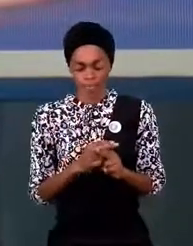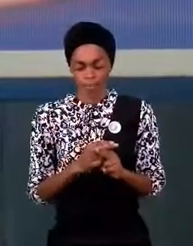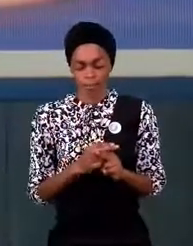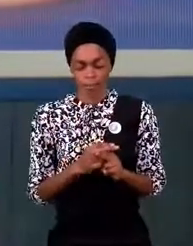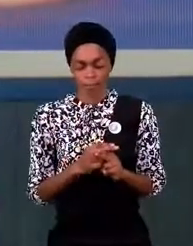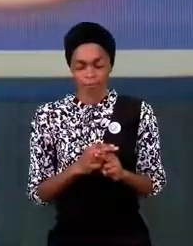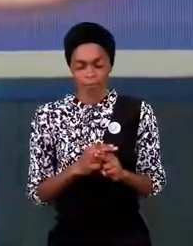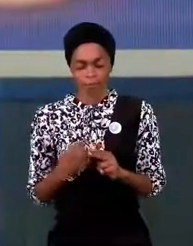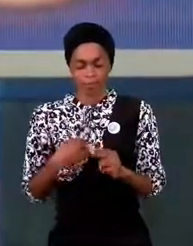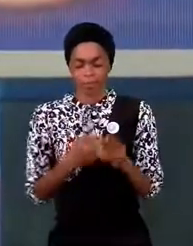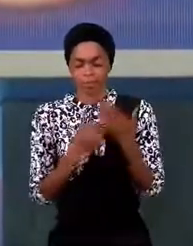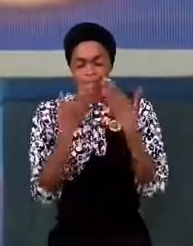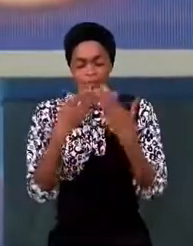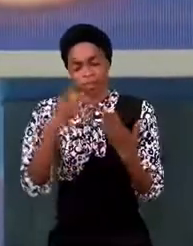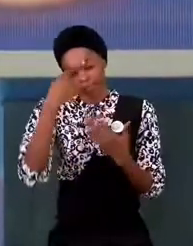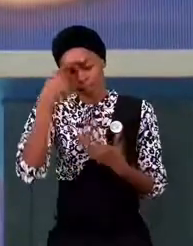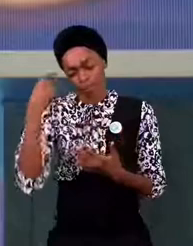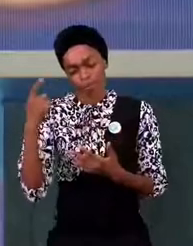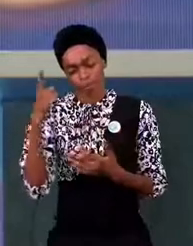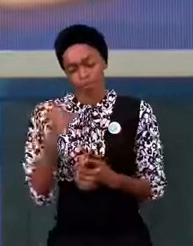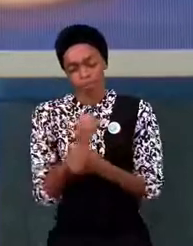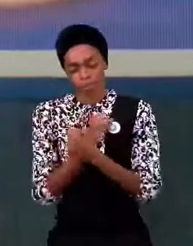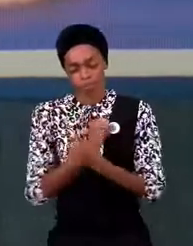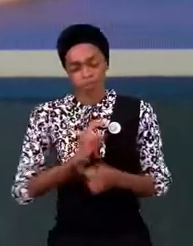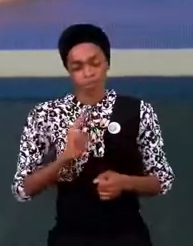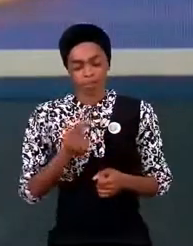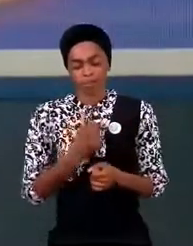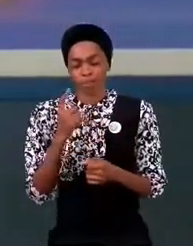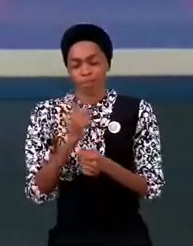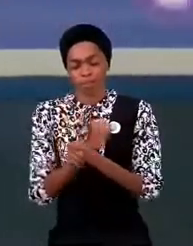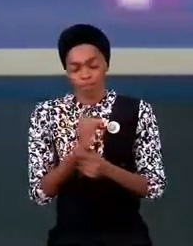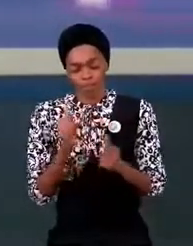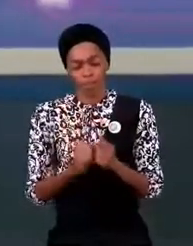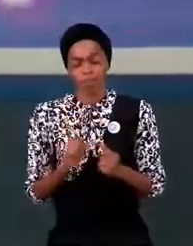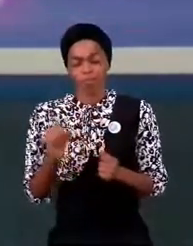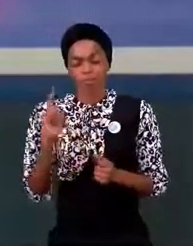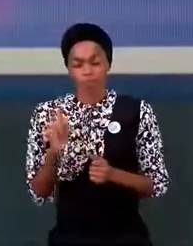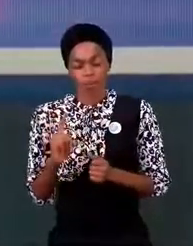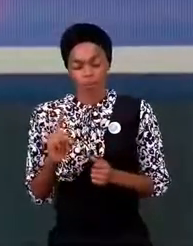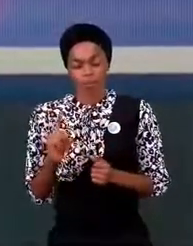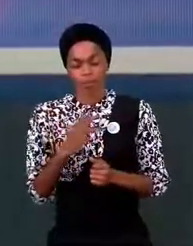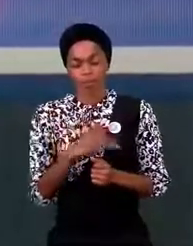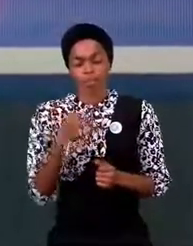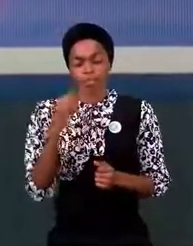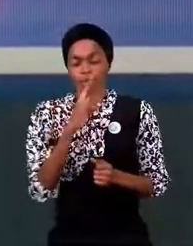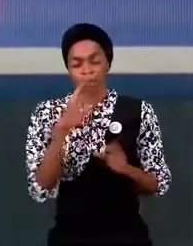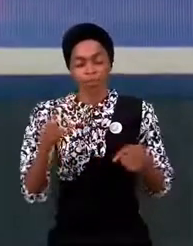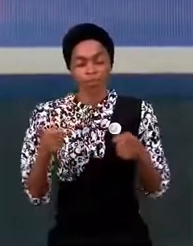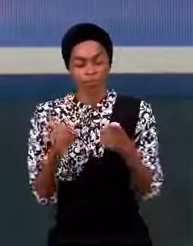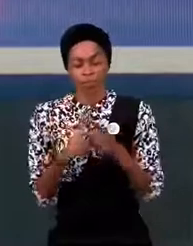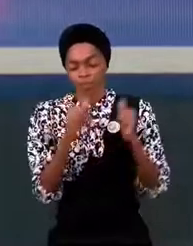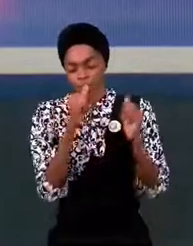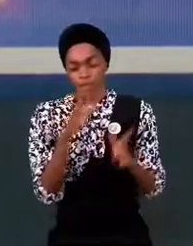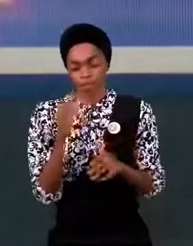monde. Et tu vas bénir chacun. La puissance qui ne faillit